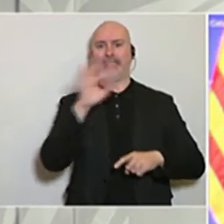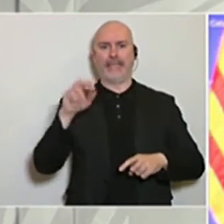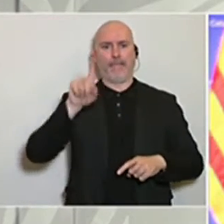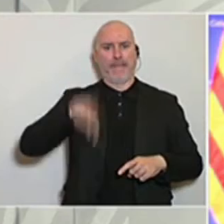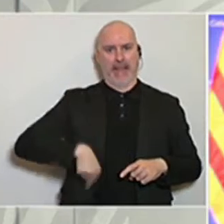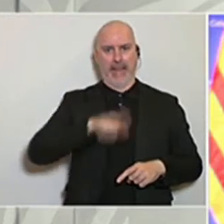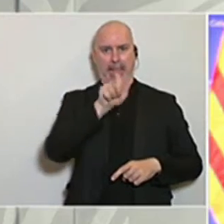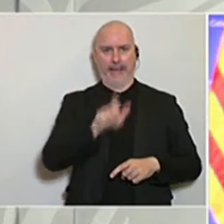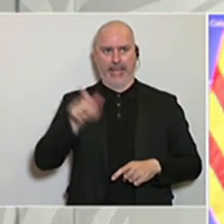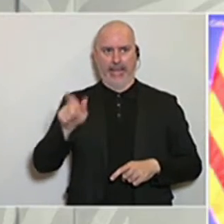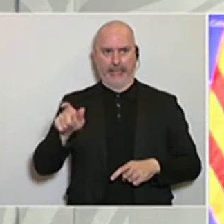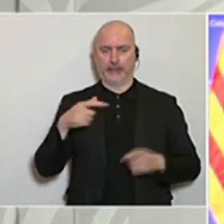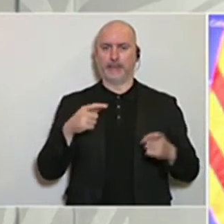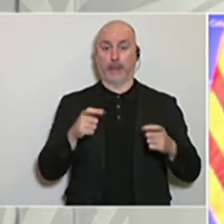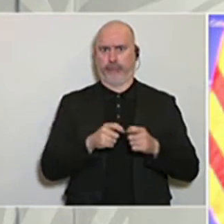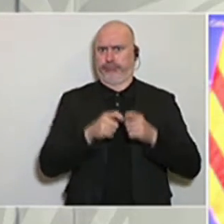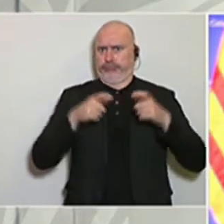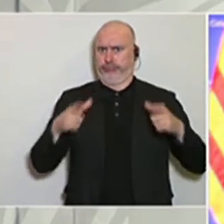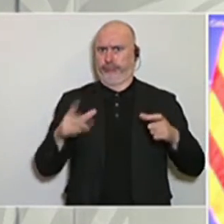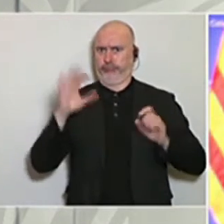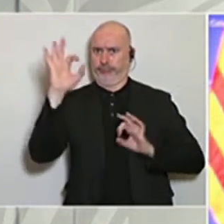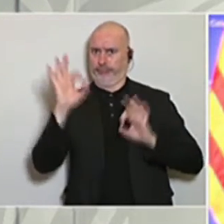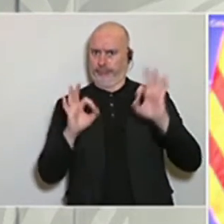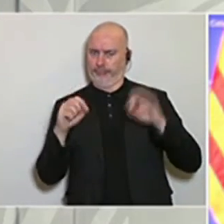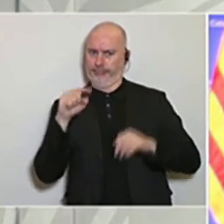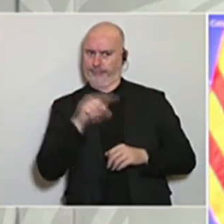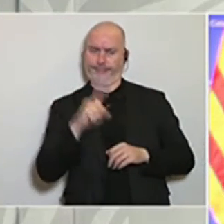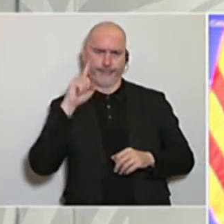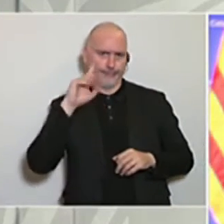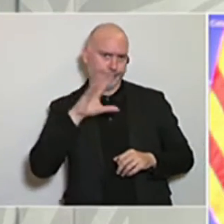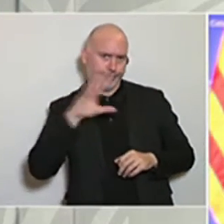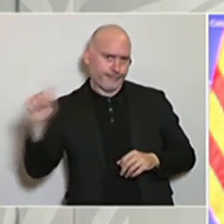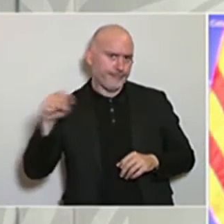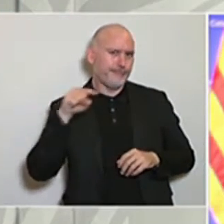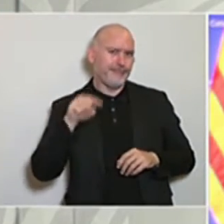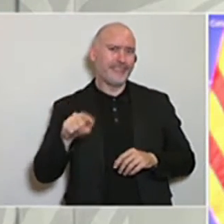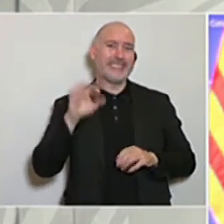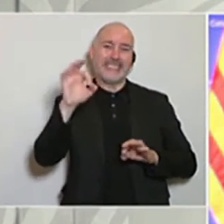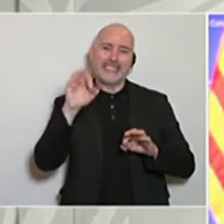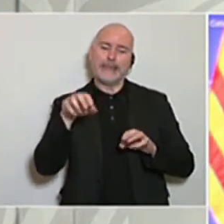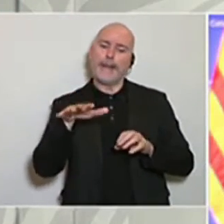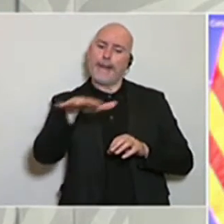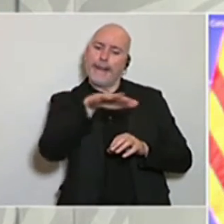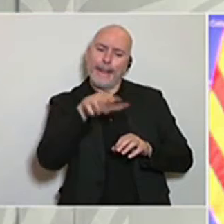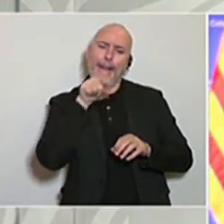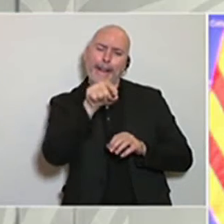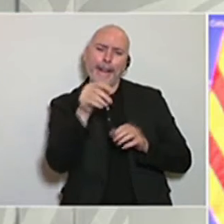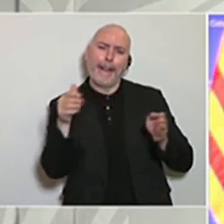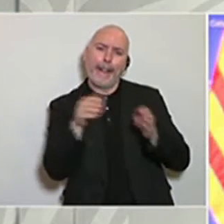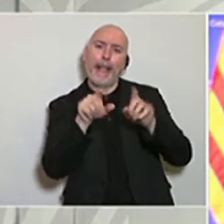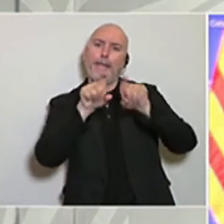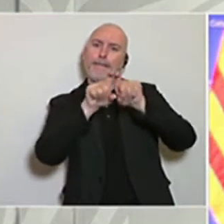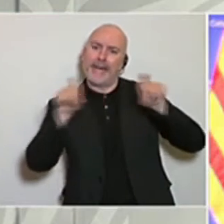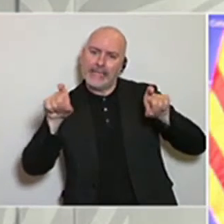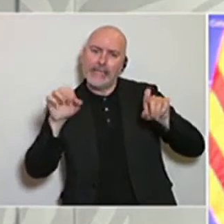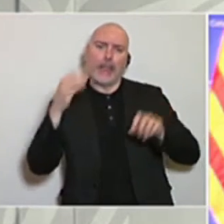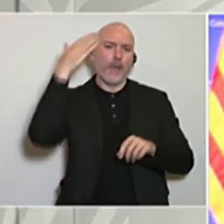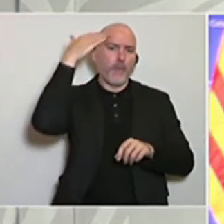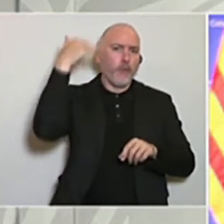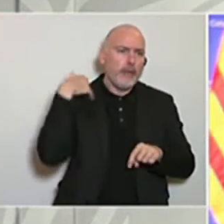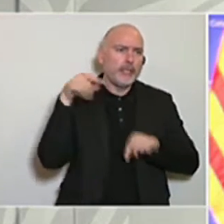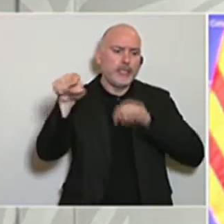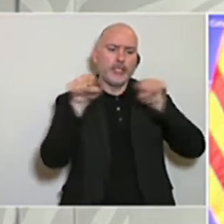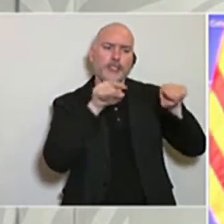doncs, aquest increment que hem detectat que són bàsicament en focus en algunes empreses d'algunes poblacions de Lleida,